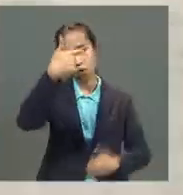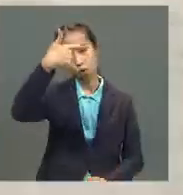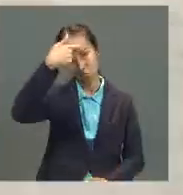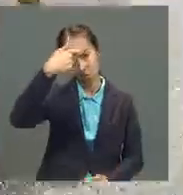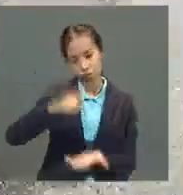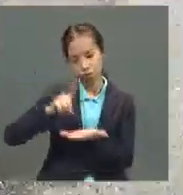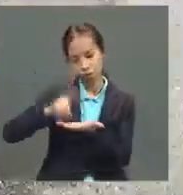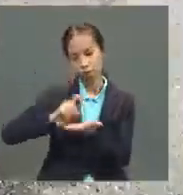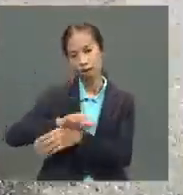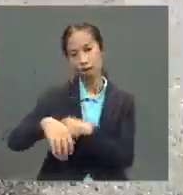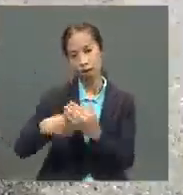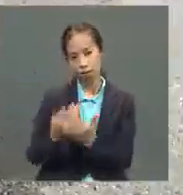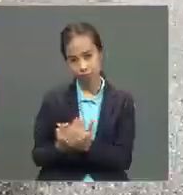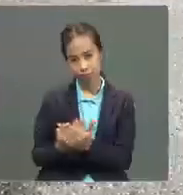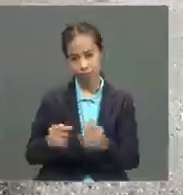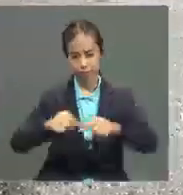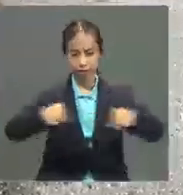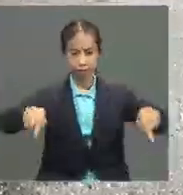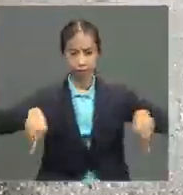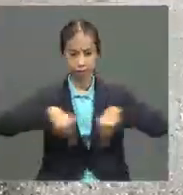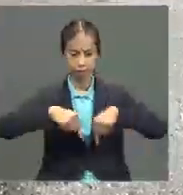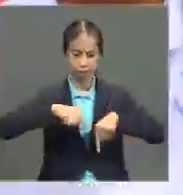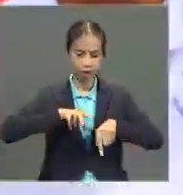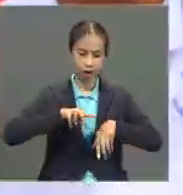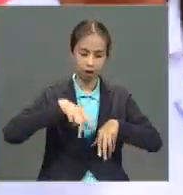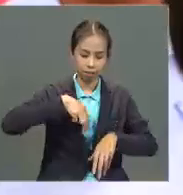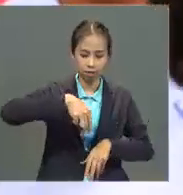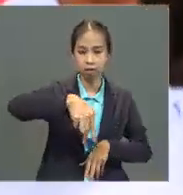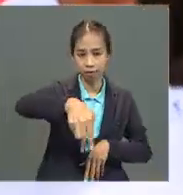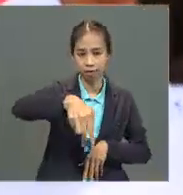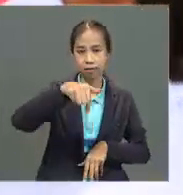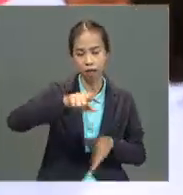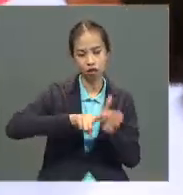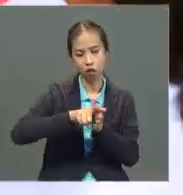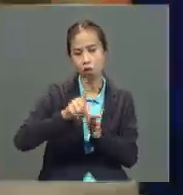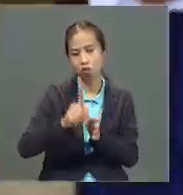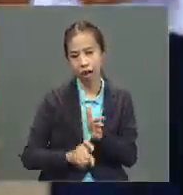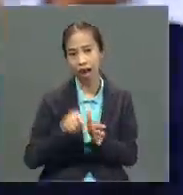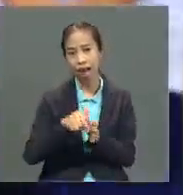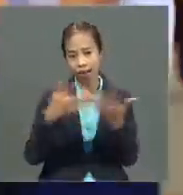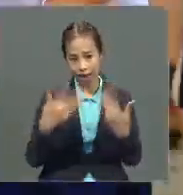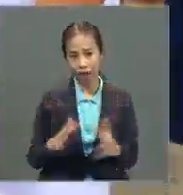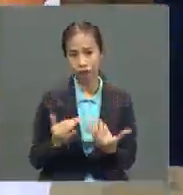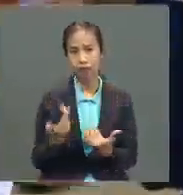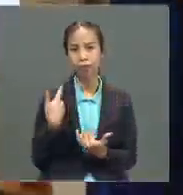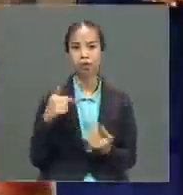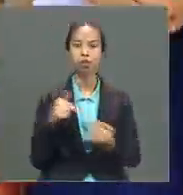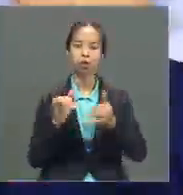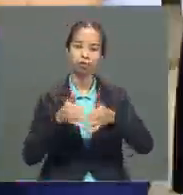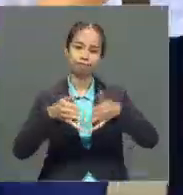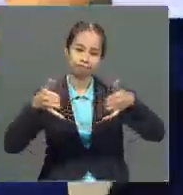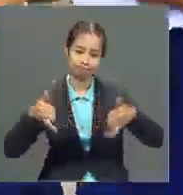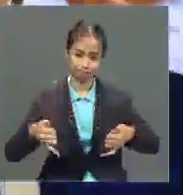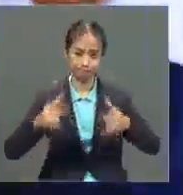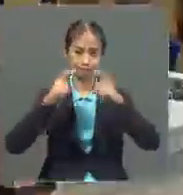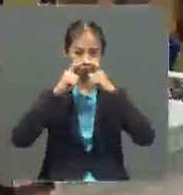ดินผ่านถาดน้ำยาฆ่าเชื้อโรคกันทุกคนนะคะรวมถึงการกำหนดมาตรการโซเชียลดิสแทนซิ่งแล้วก็ต้องสวม